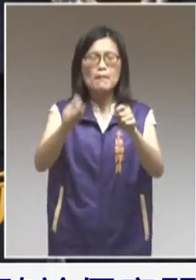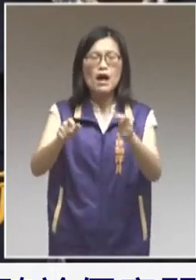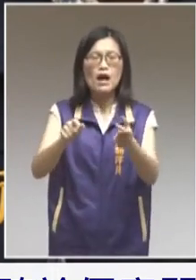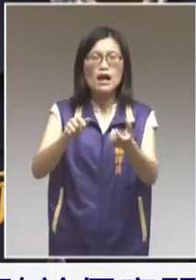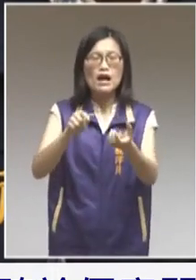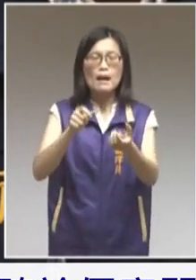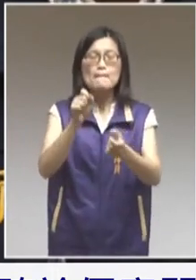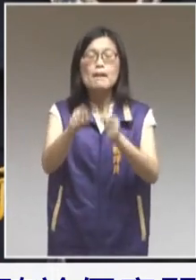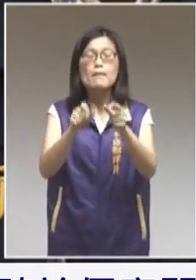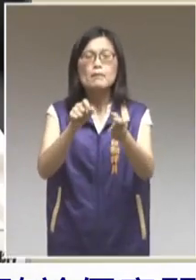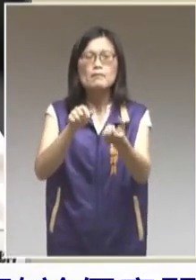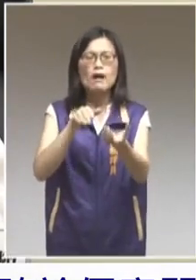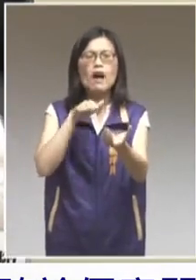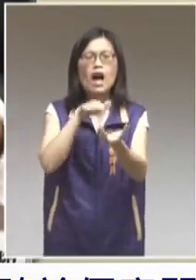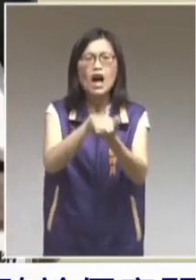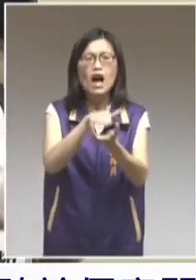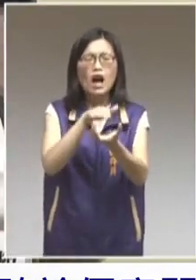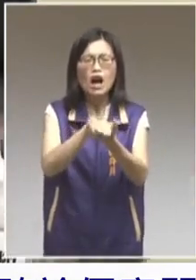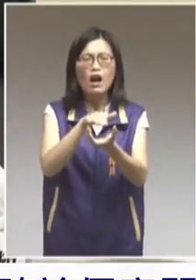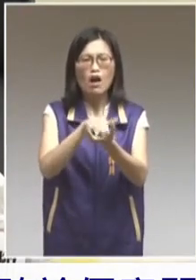这个部分都有足迹停留。